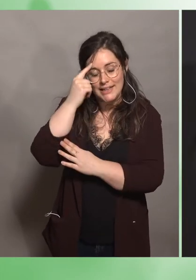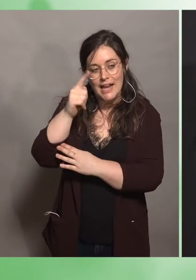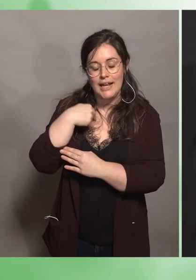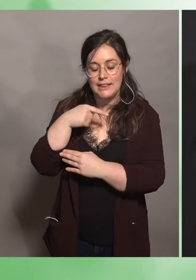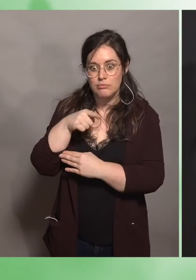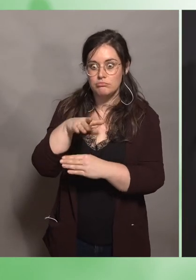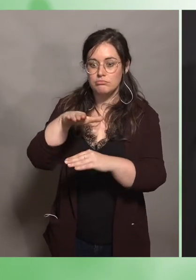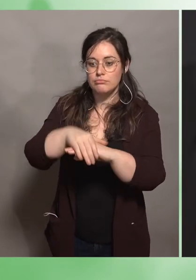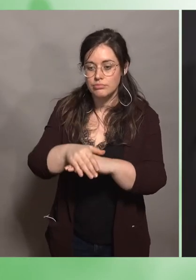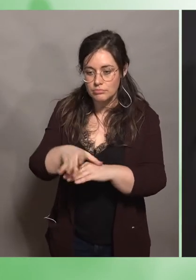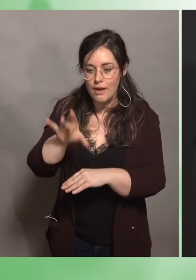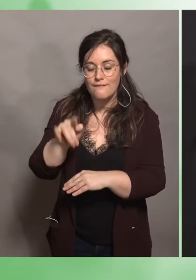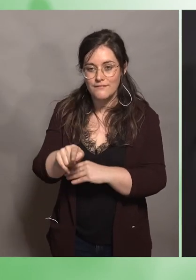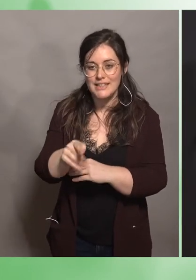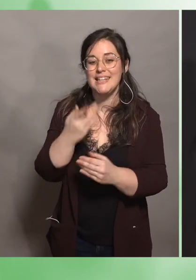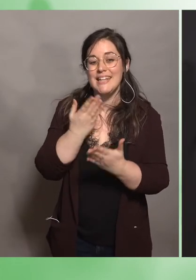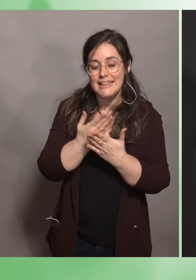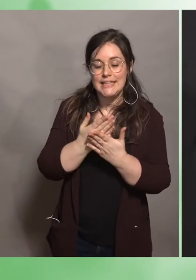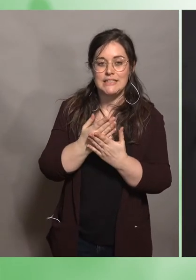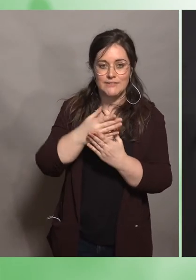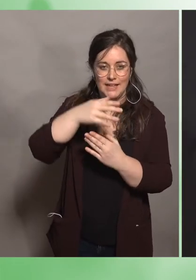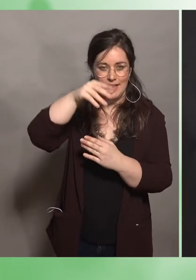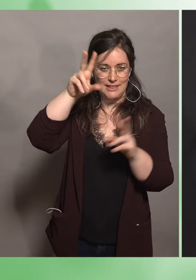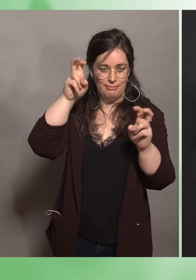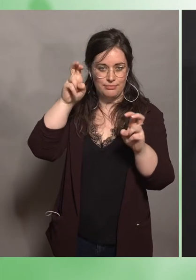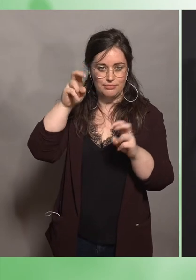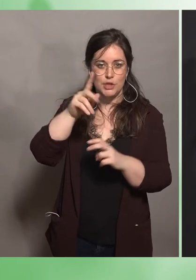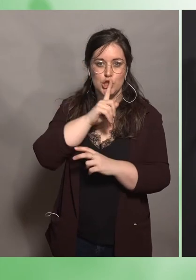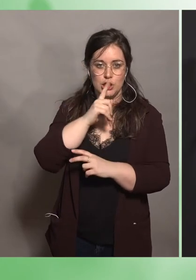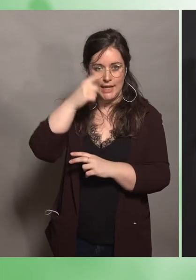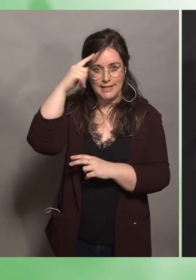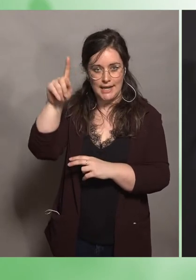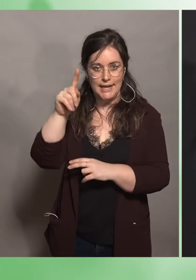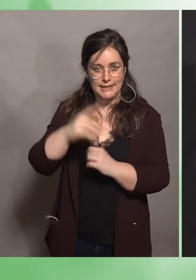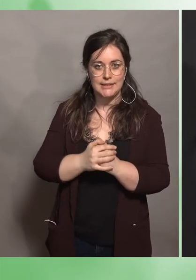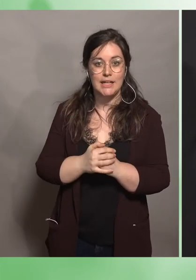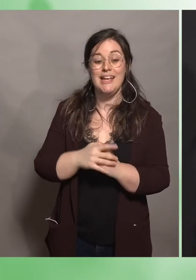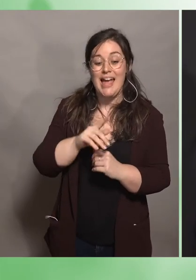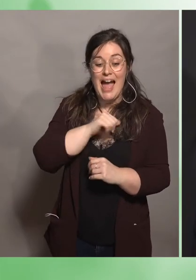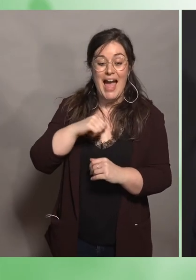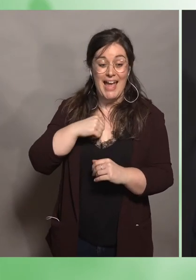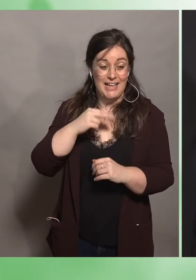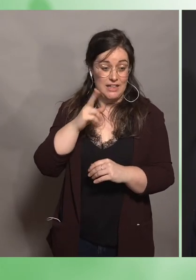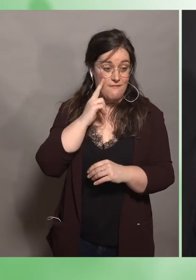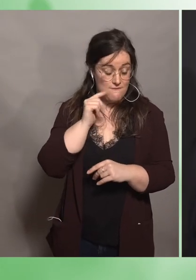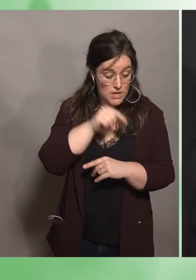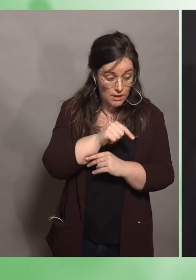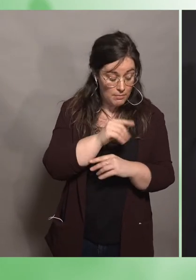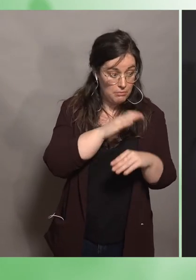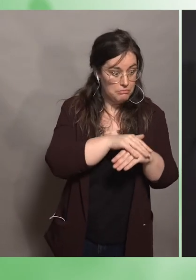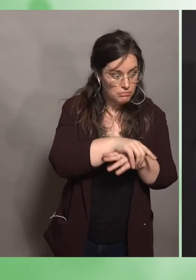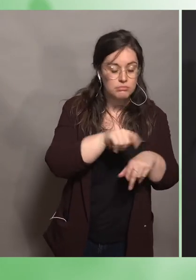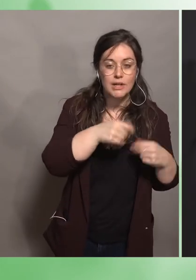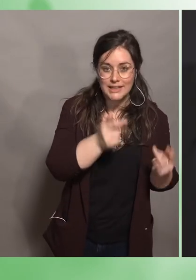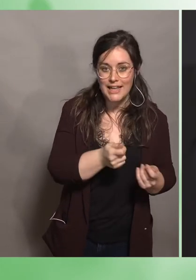entdecken. Deshalb auch der Titel Stille Talente. Es geht um das Entdecken von stillen Talenten im eigenen Unternehmen, aber auch auf dem Markt.